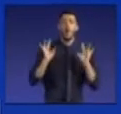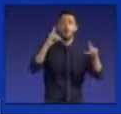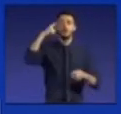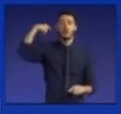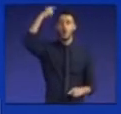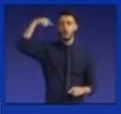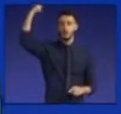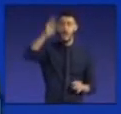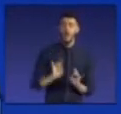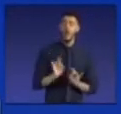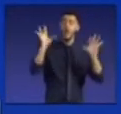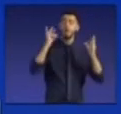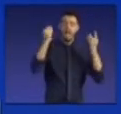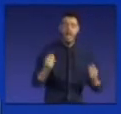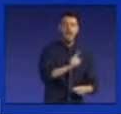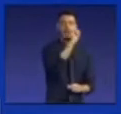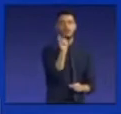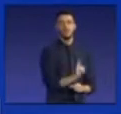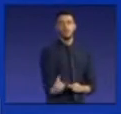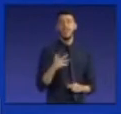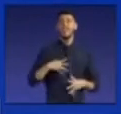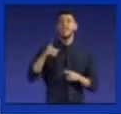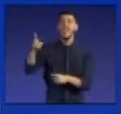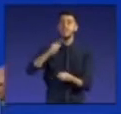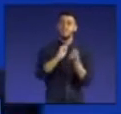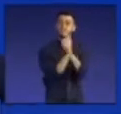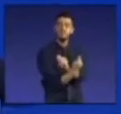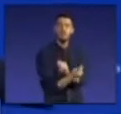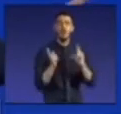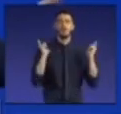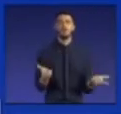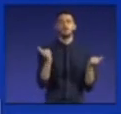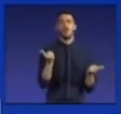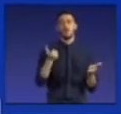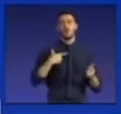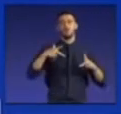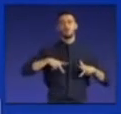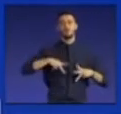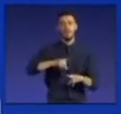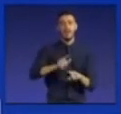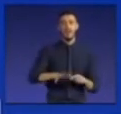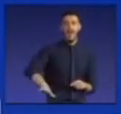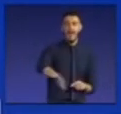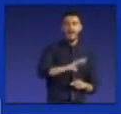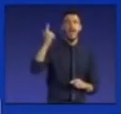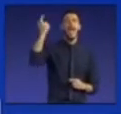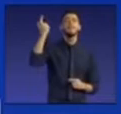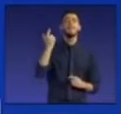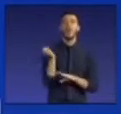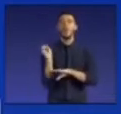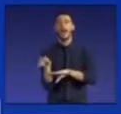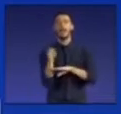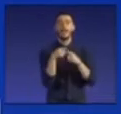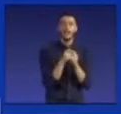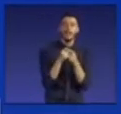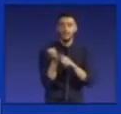προσπάθεια να διασωθεί εκλογικά. Δεν νομίζω θα τα καταφέρει, αλλά έχει διαβρωθεί πλήρως το κόμμα του, δηλαδή όπως παίζει